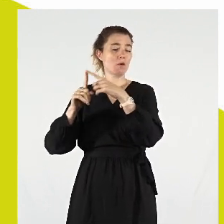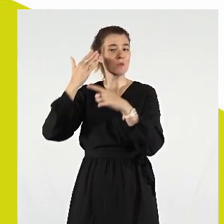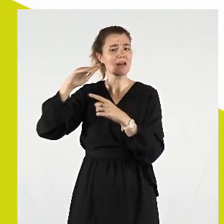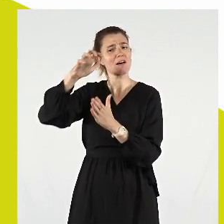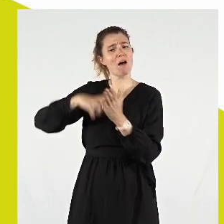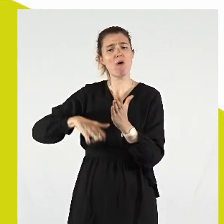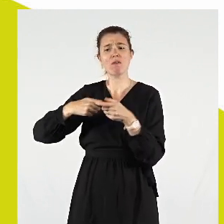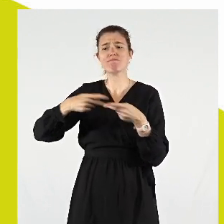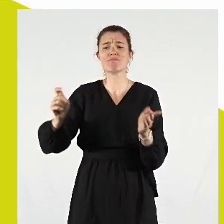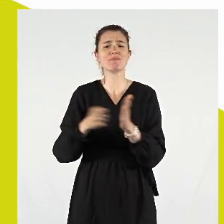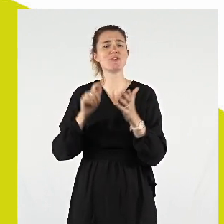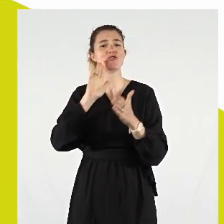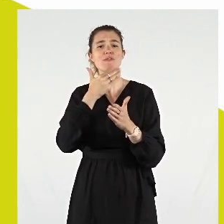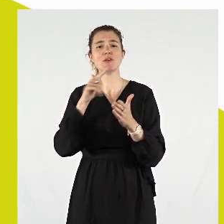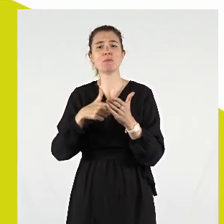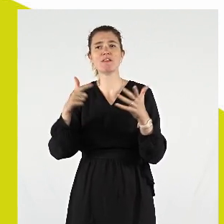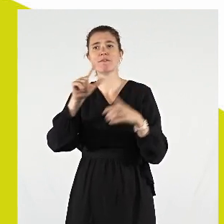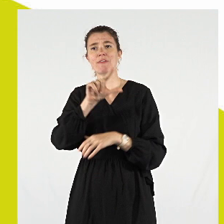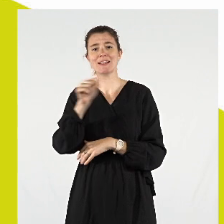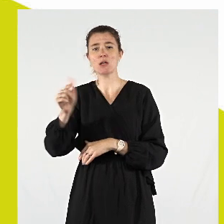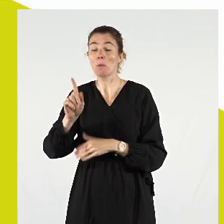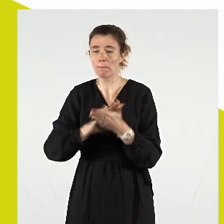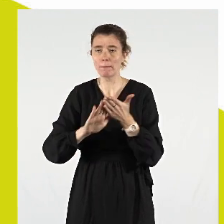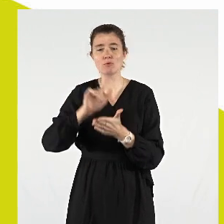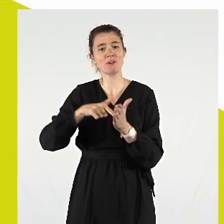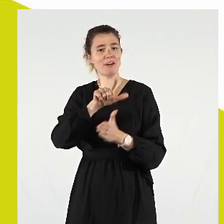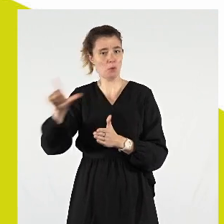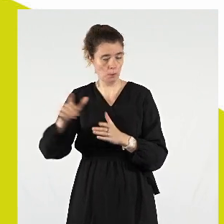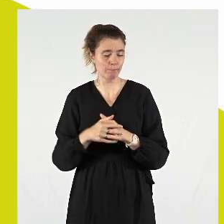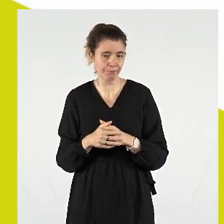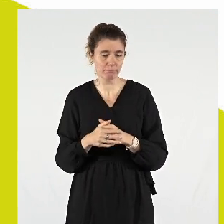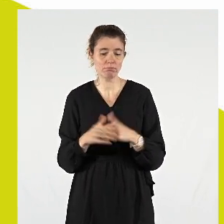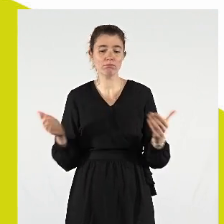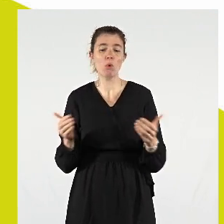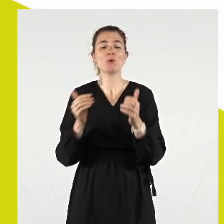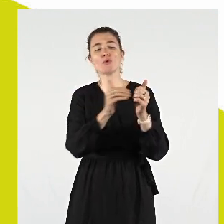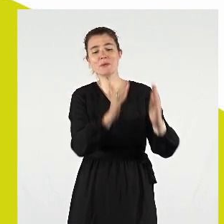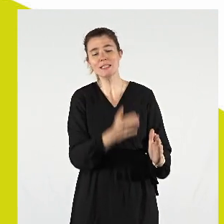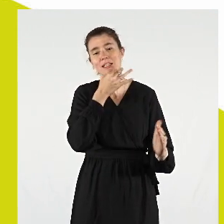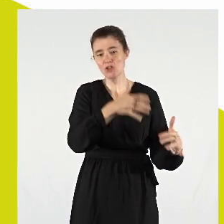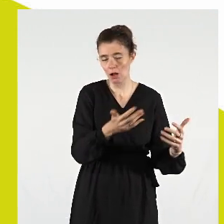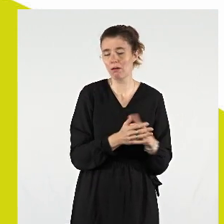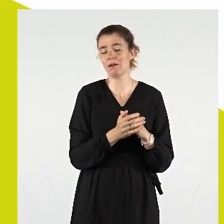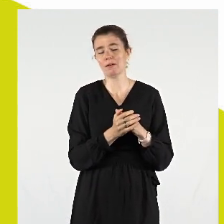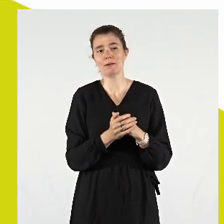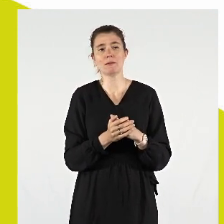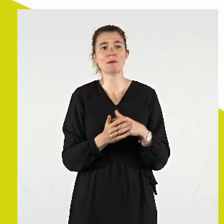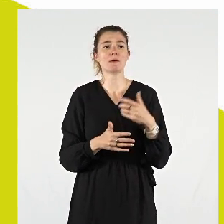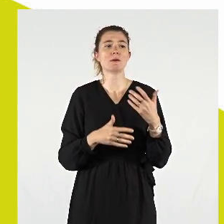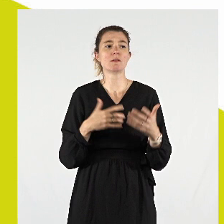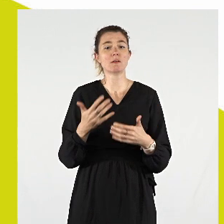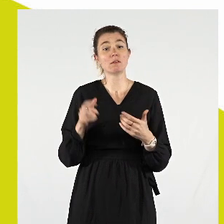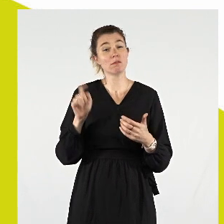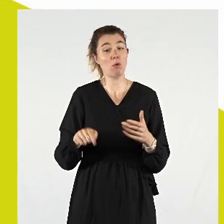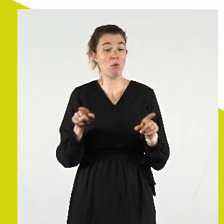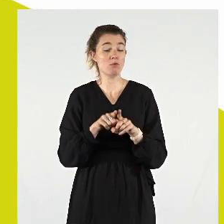janvier 2022. Bon, la question du domicile, j'en ai déjà parlé. Après, il faut aussi